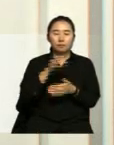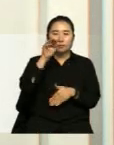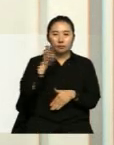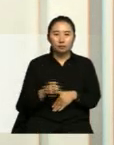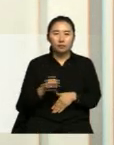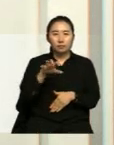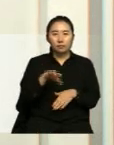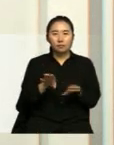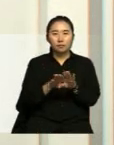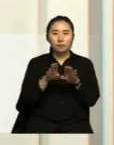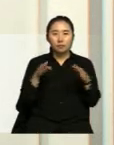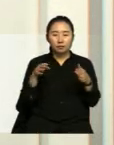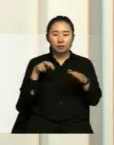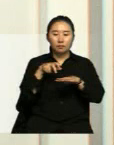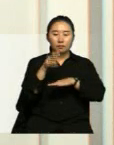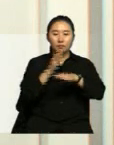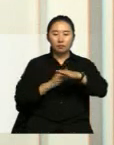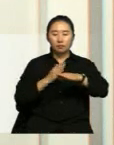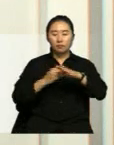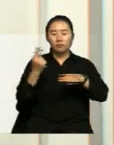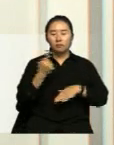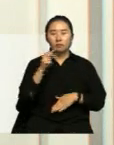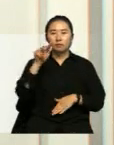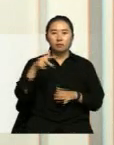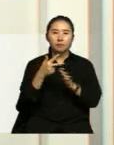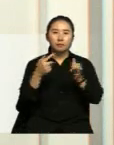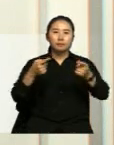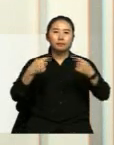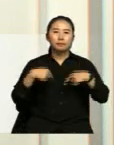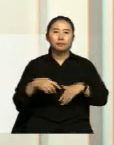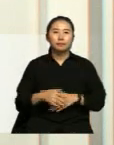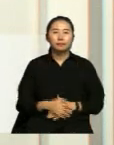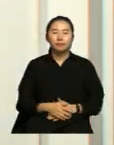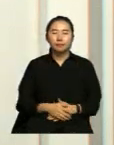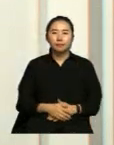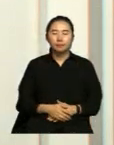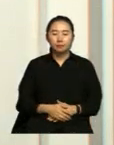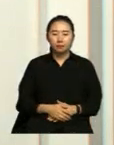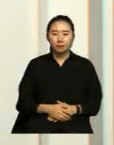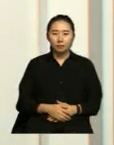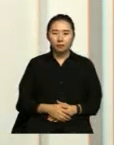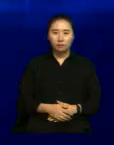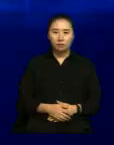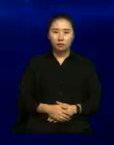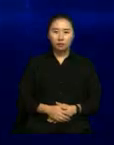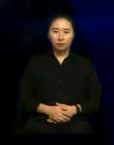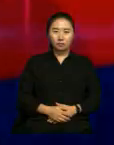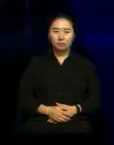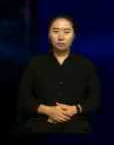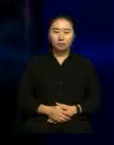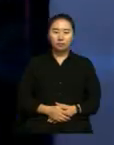평내동에서 진행됐는데요. 걷기 대회엔 1,700여 명이 참가했습니다. 양재정 기자입니다.